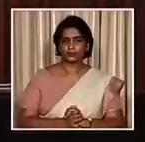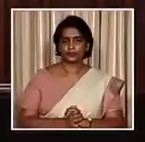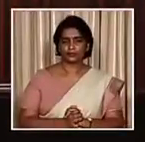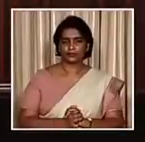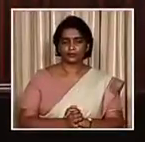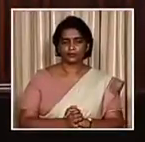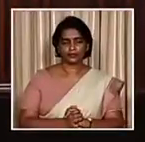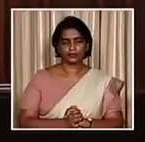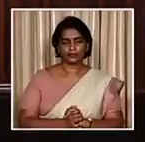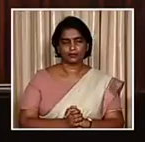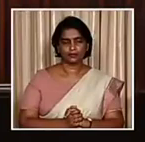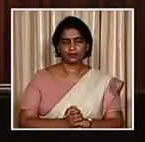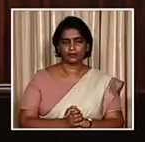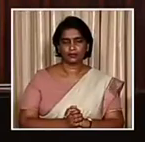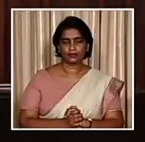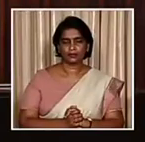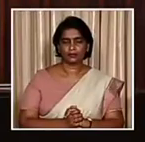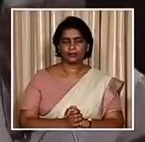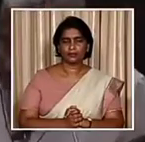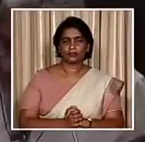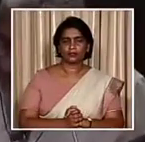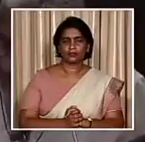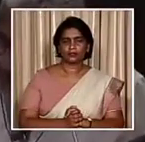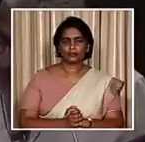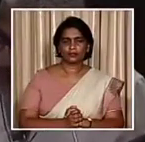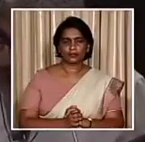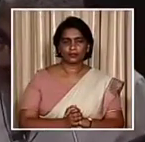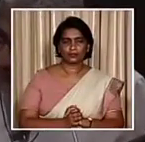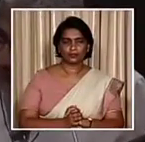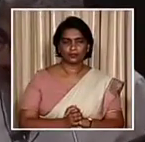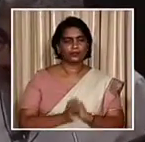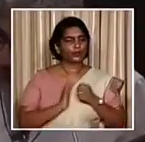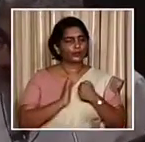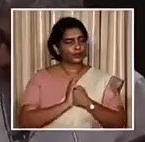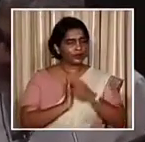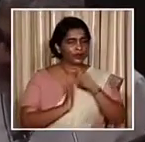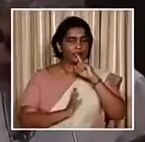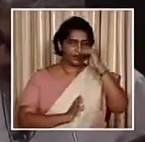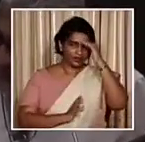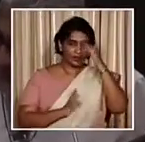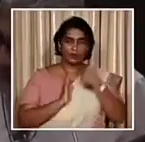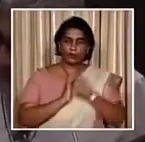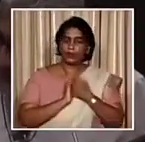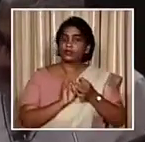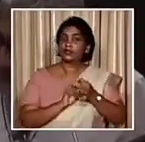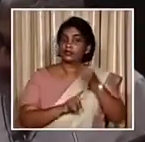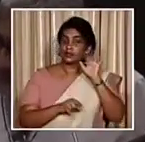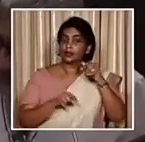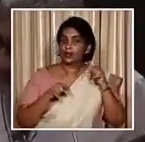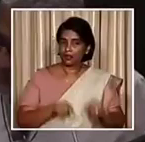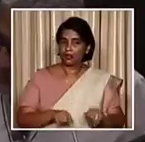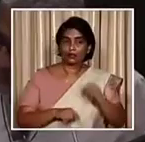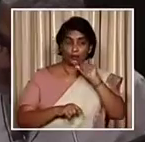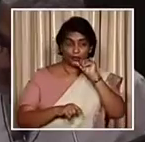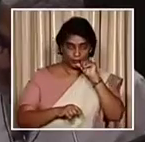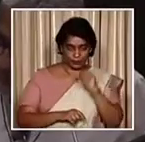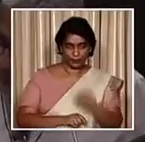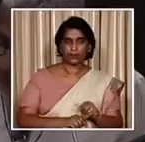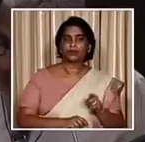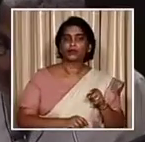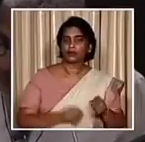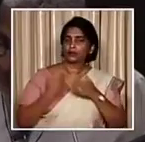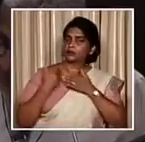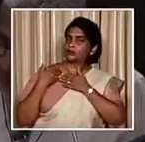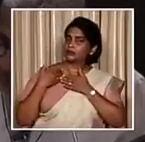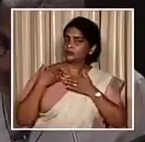සභානායකතුමා. ගරු කතානායකතුමනි, අතිගරු ජනාධිපතිතුමන් විසින් අද ඉතාම පැහැදිලිව මෙතෙක්